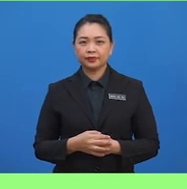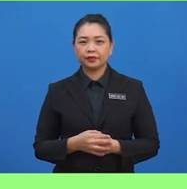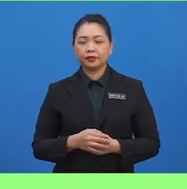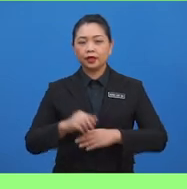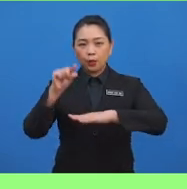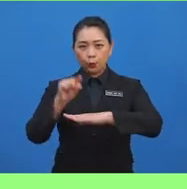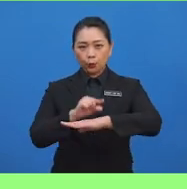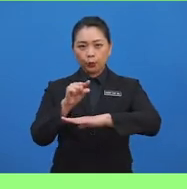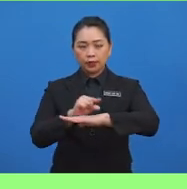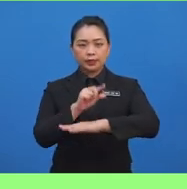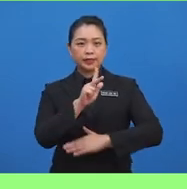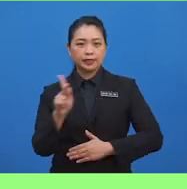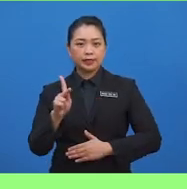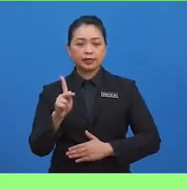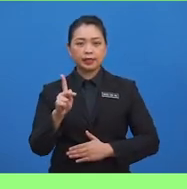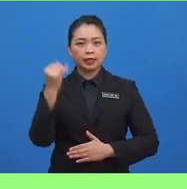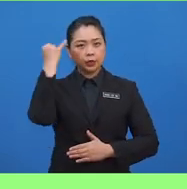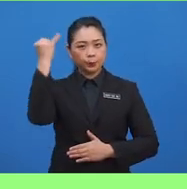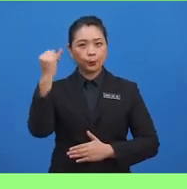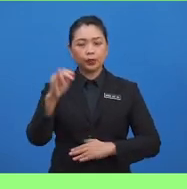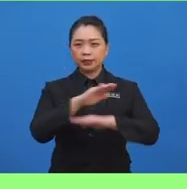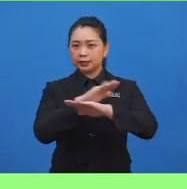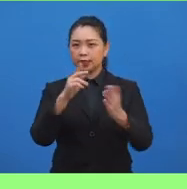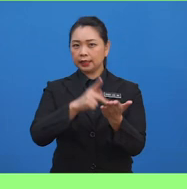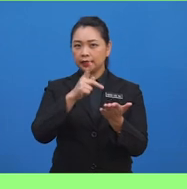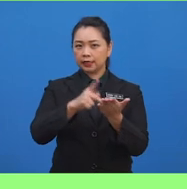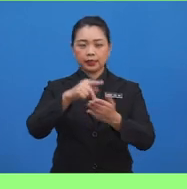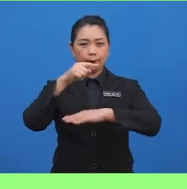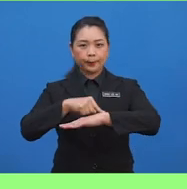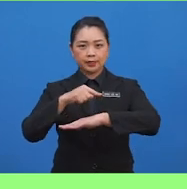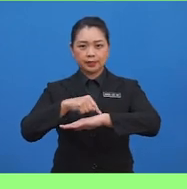Hai gunakan ilmu tak kirm